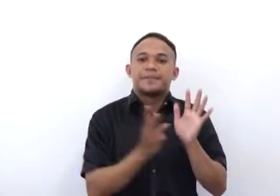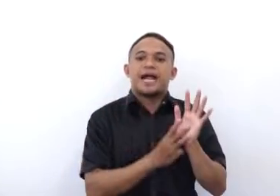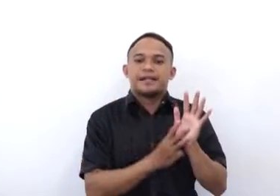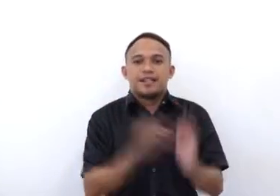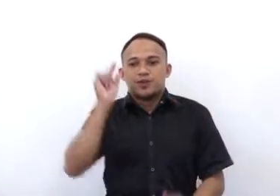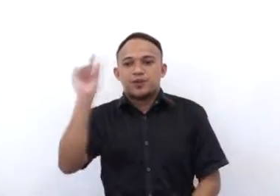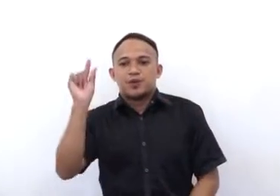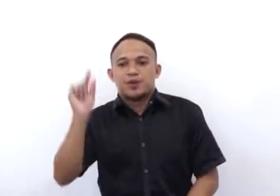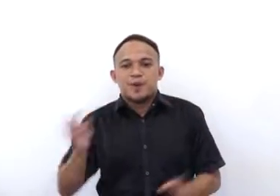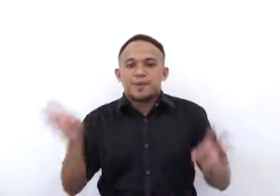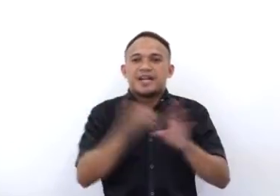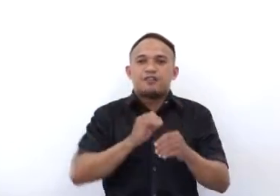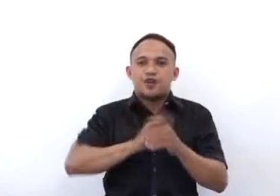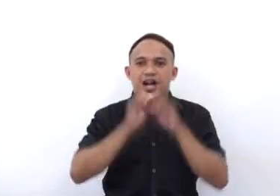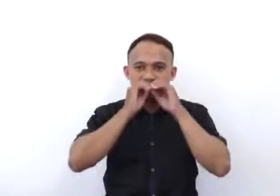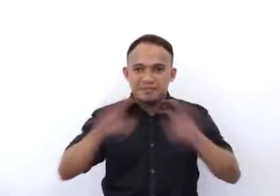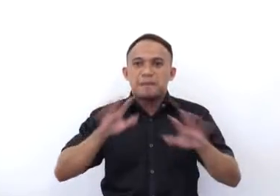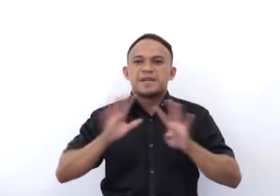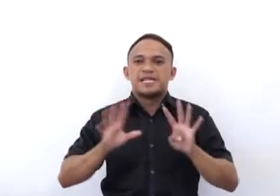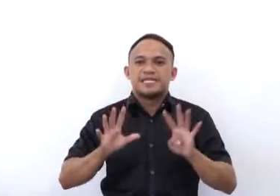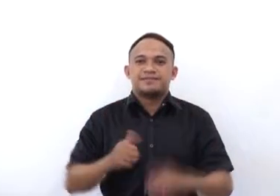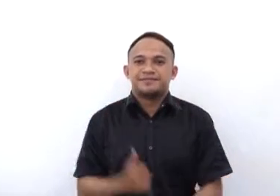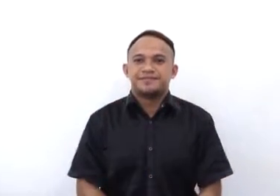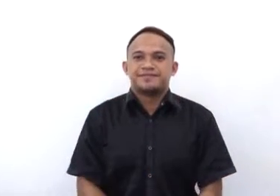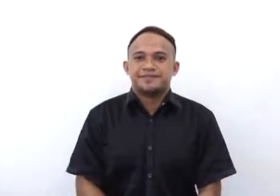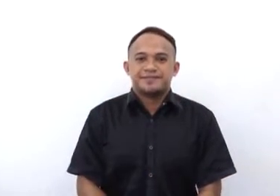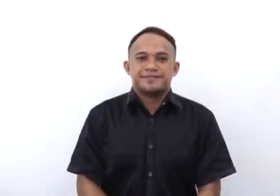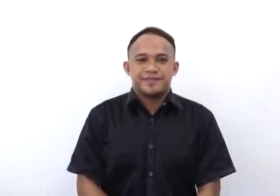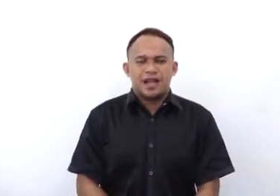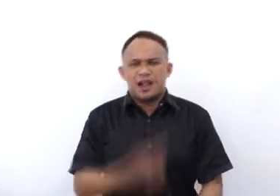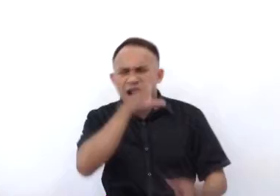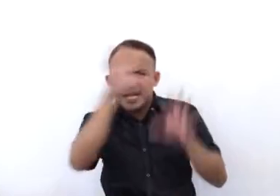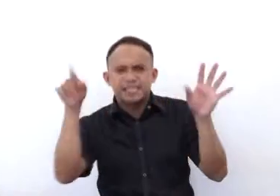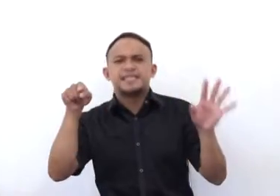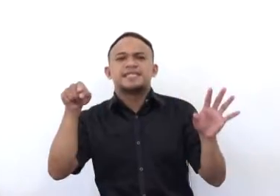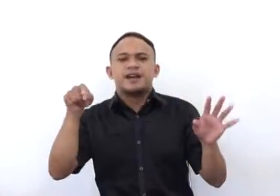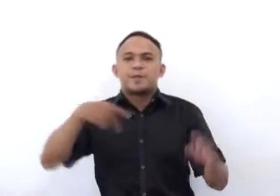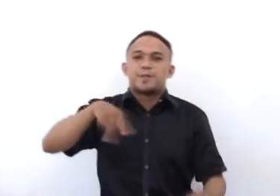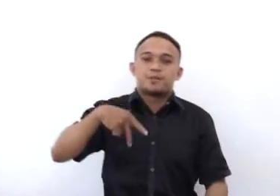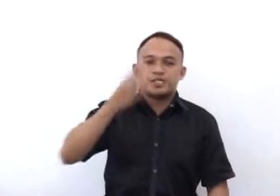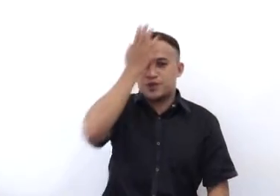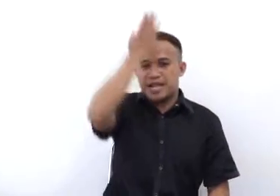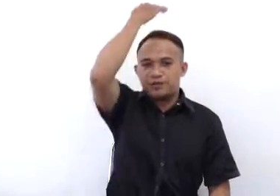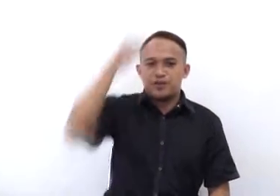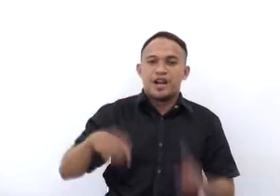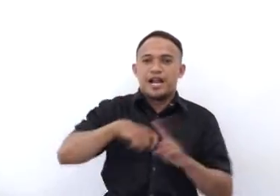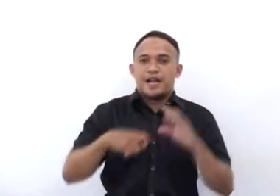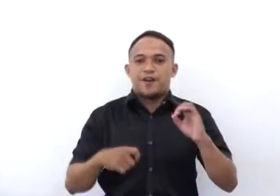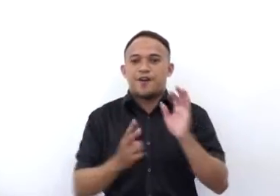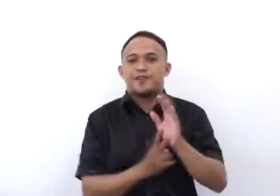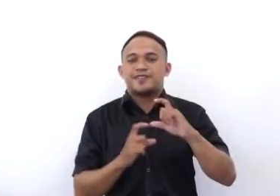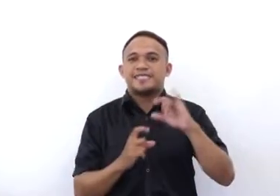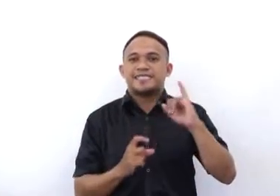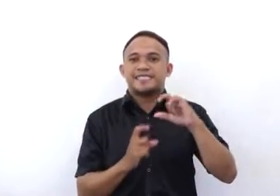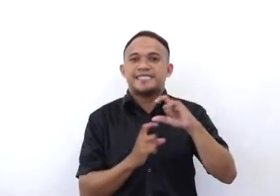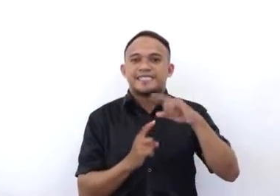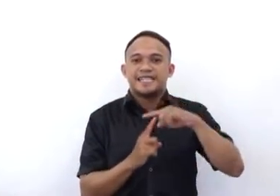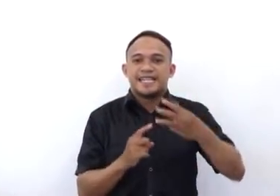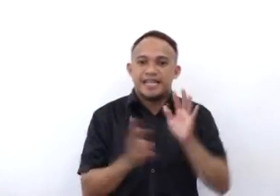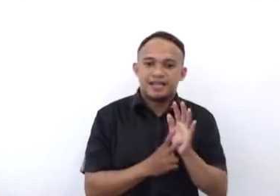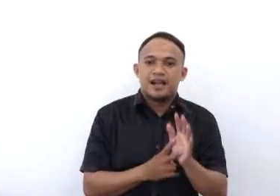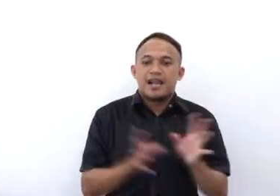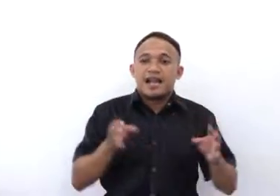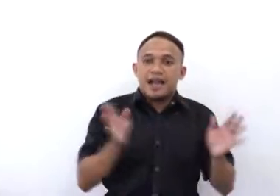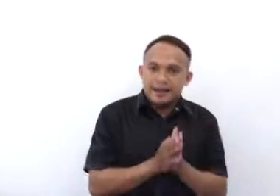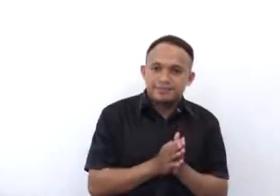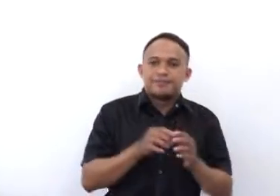sebesar Rp481 miliar rupiah, seharusnya menganggarkan refocusing 8% atau